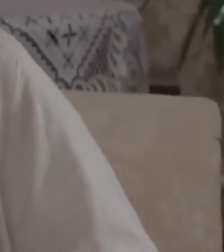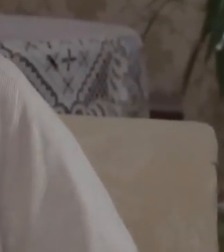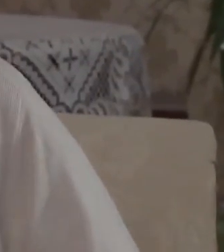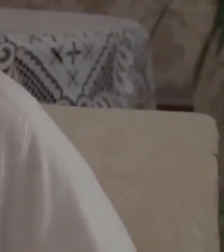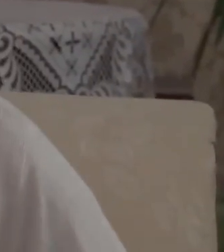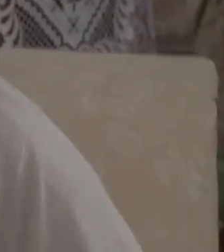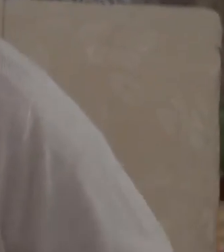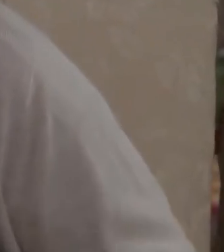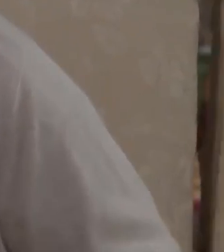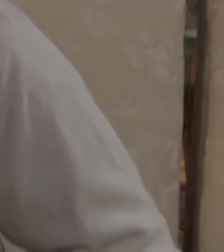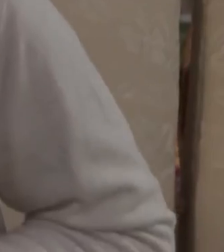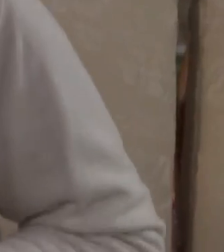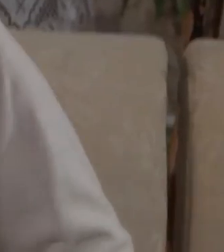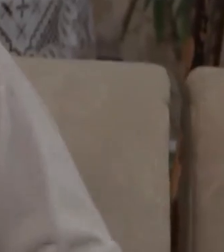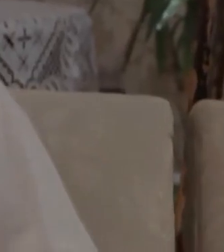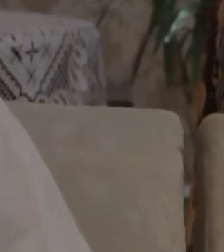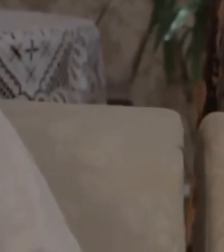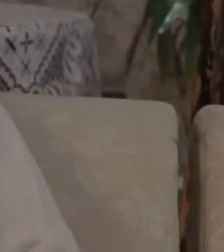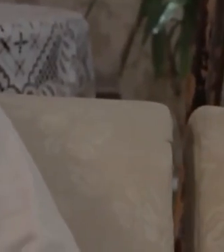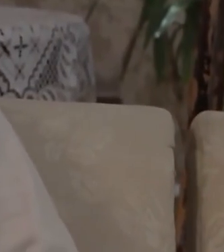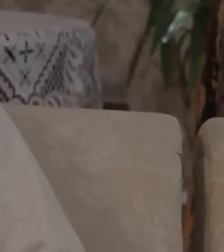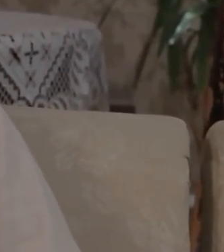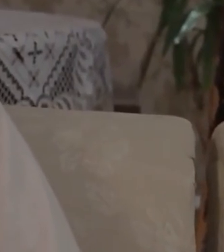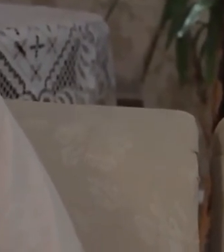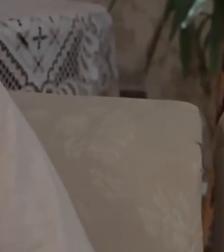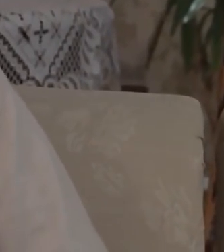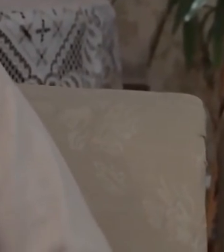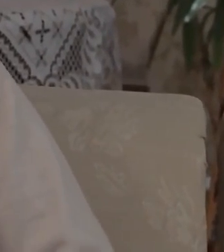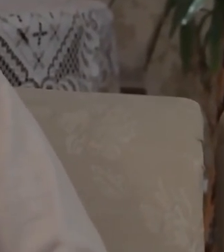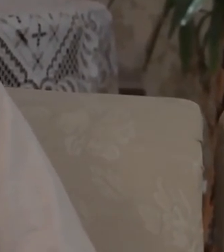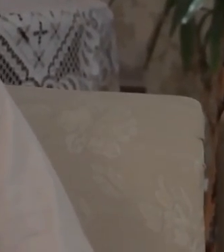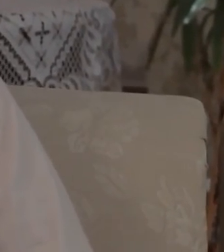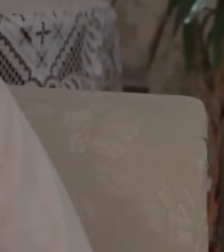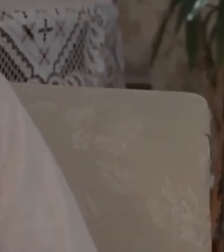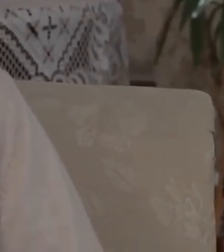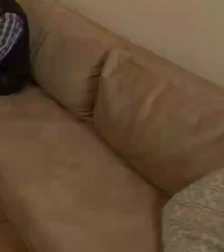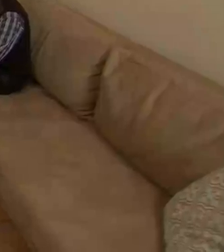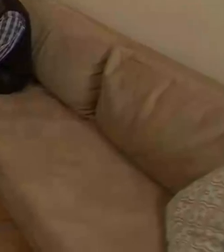Koltuğa oturdu, bir eli ağzında, bir eli göğsünde, yüzü zorlanmaktan kıpkırmızı oldu.